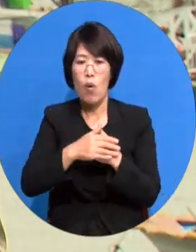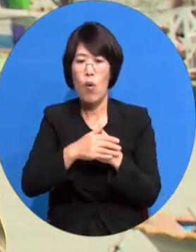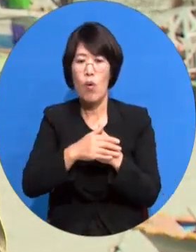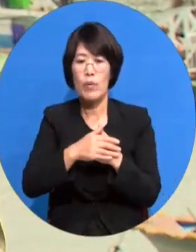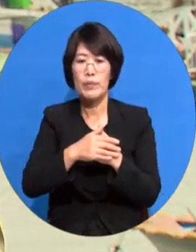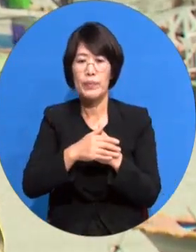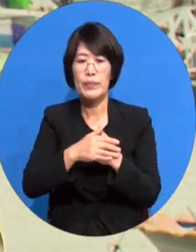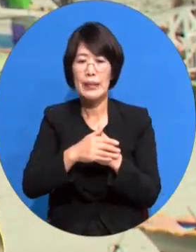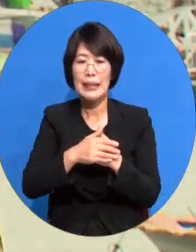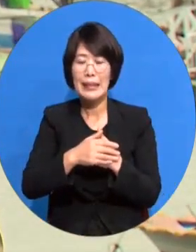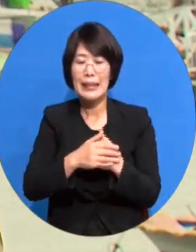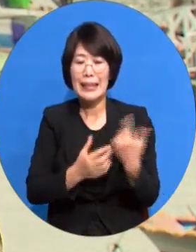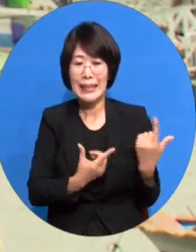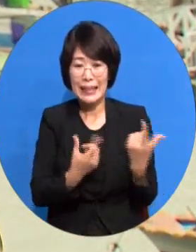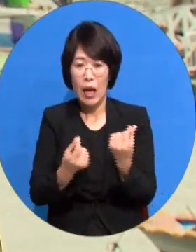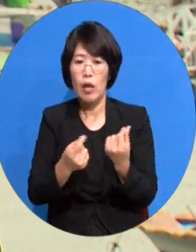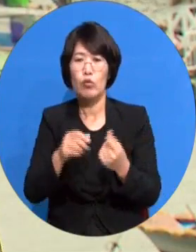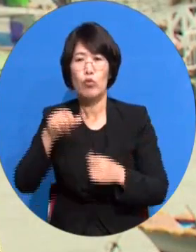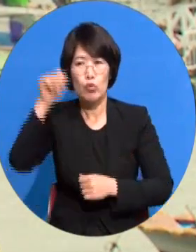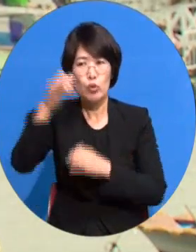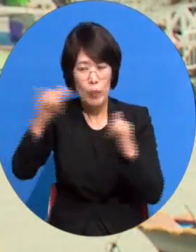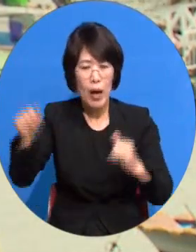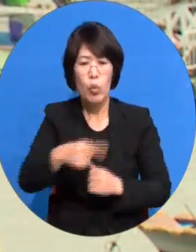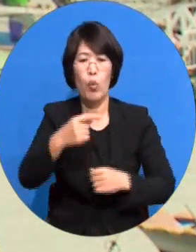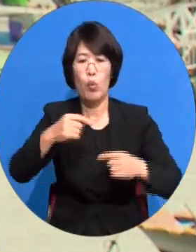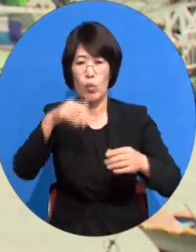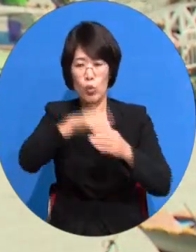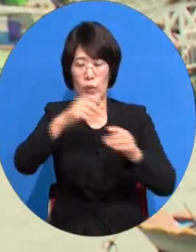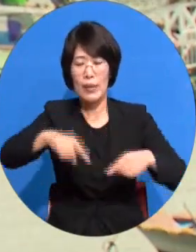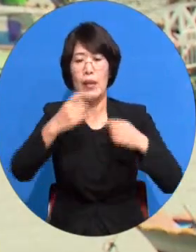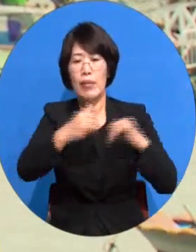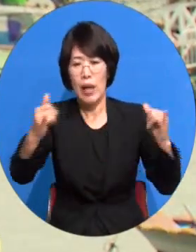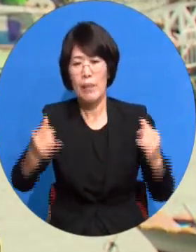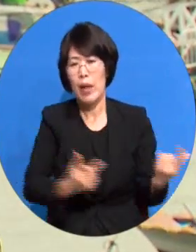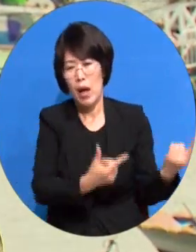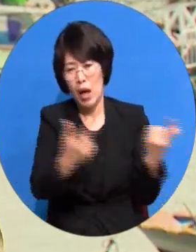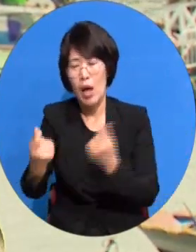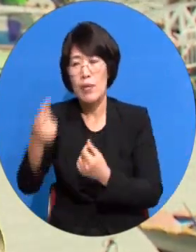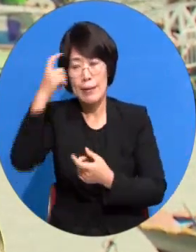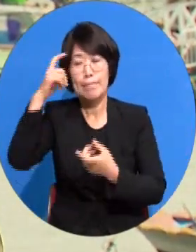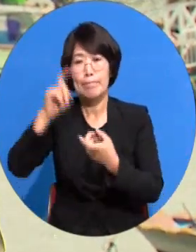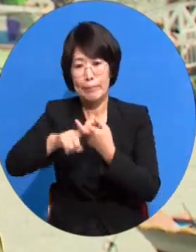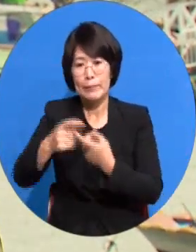부분도 앞으로 정말 후보뿐만 아니라 이렇게 투표자들도